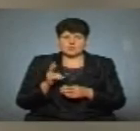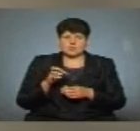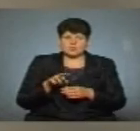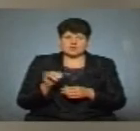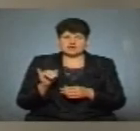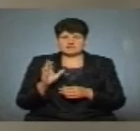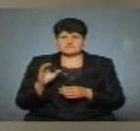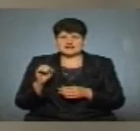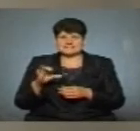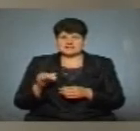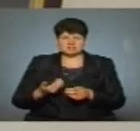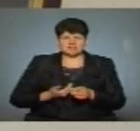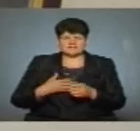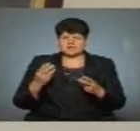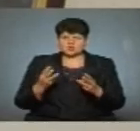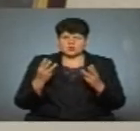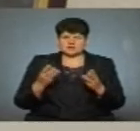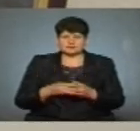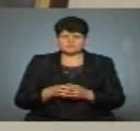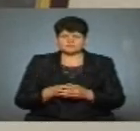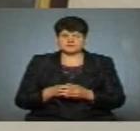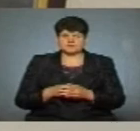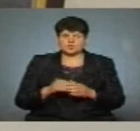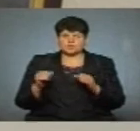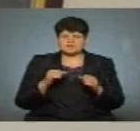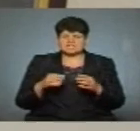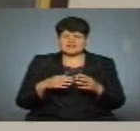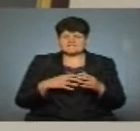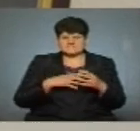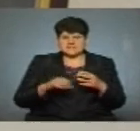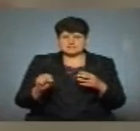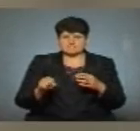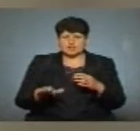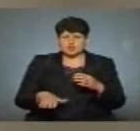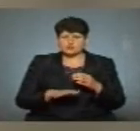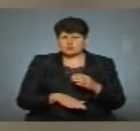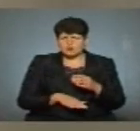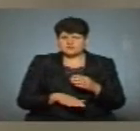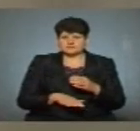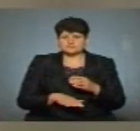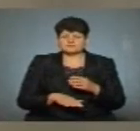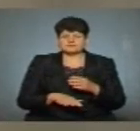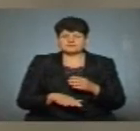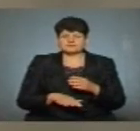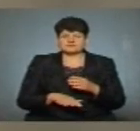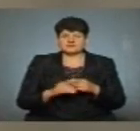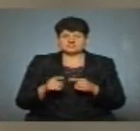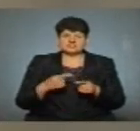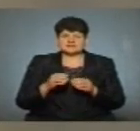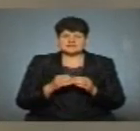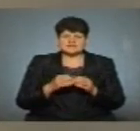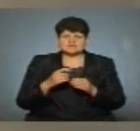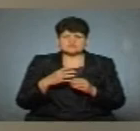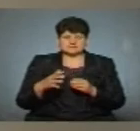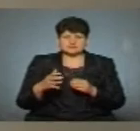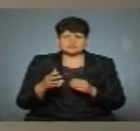заживо згоріли. У командира відірвало ноги, от, він віддзвонився. Через 10 хвилин хлопці